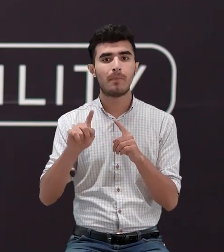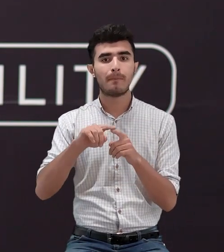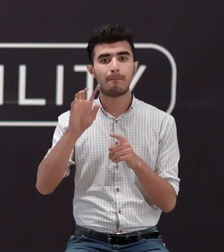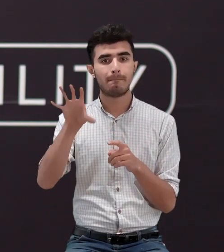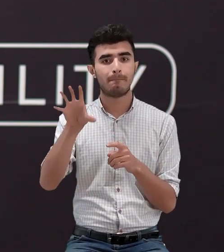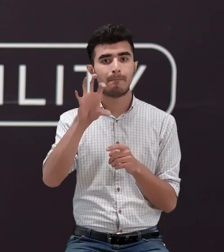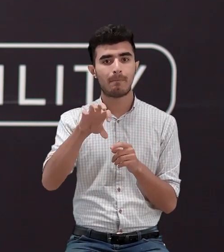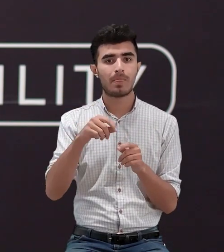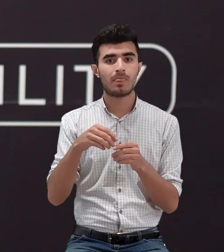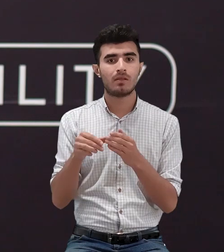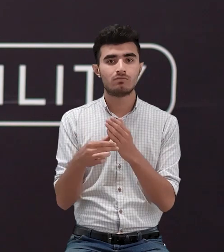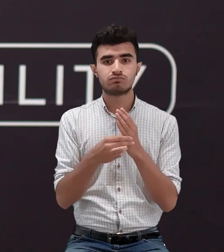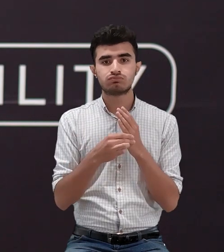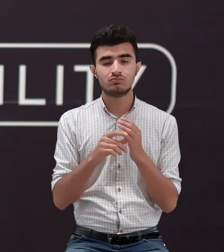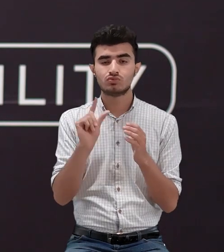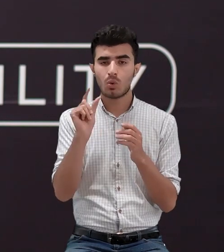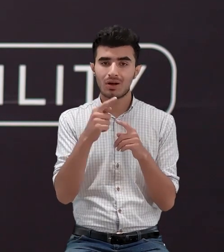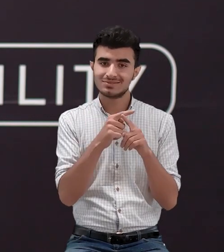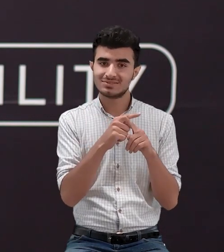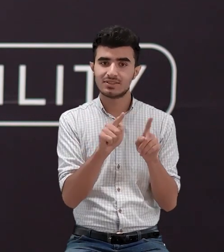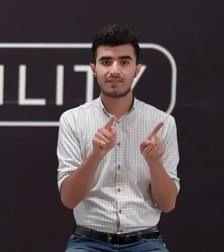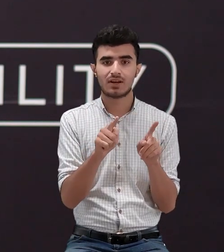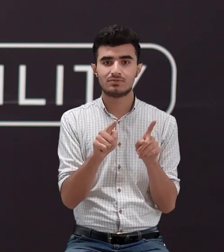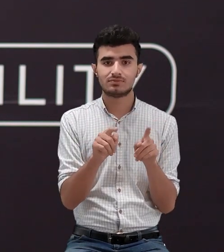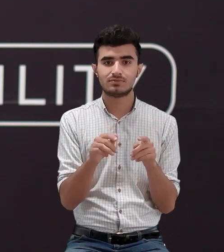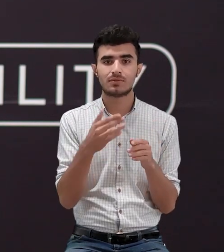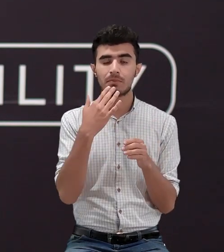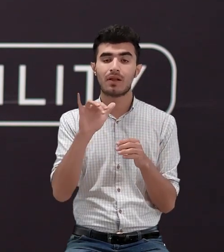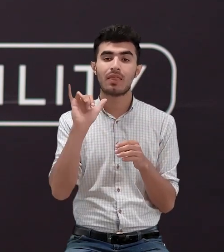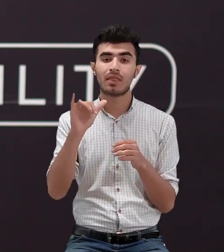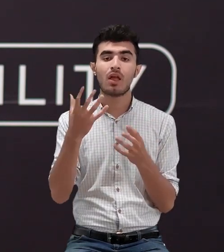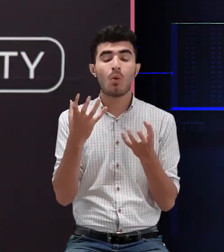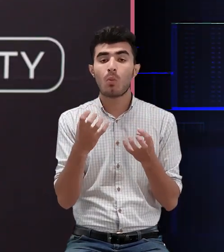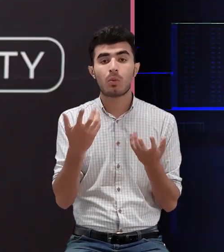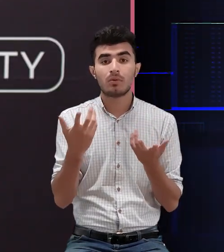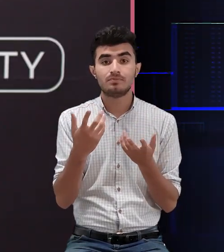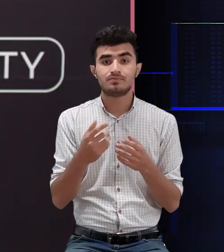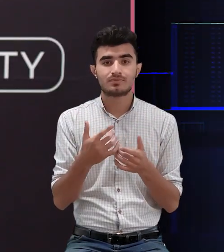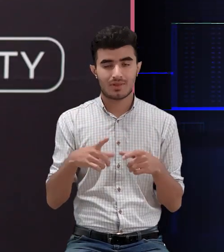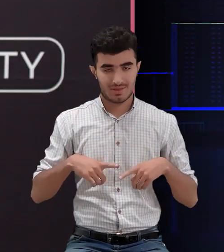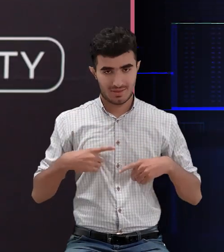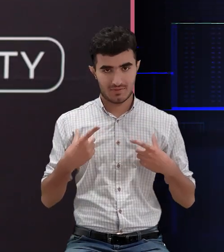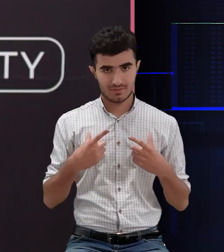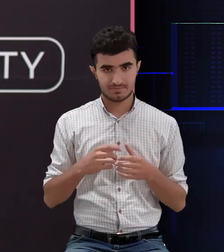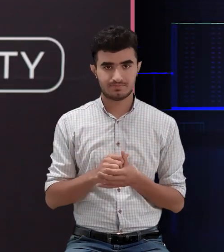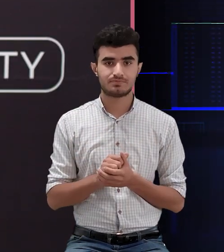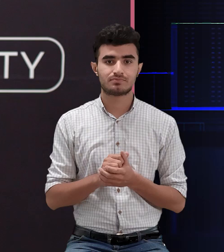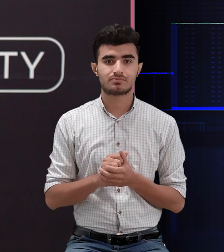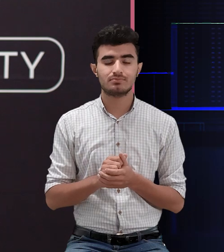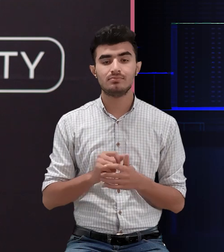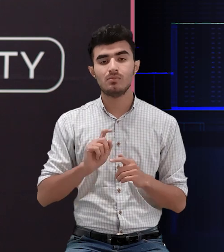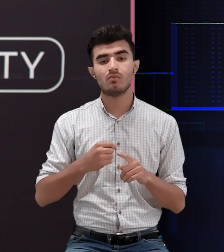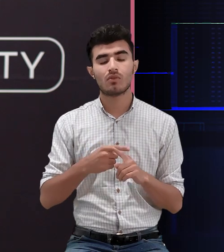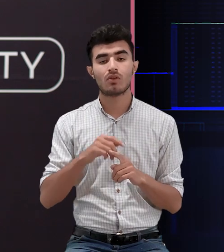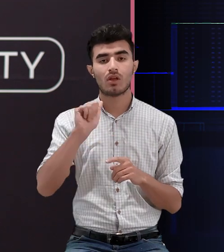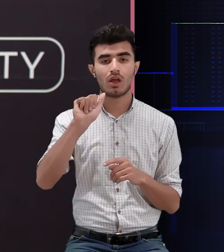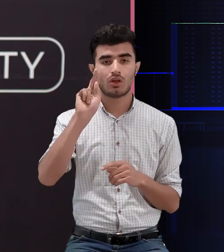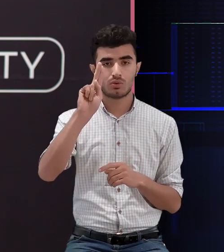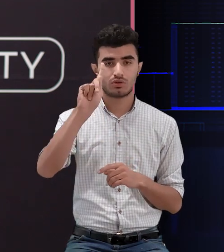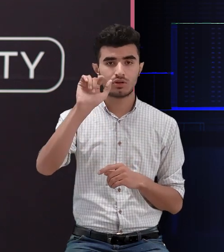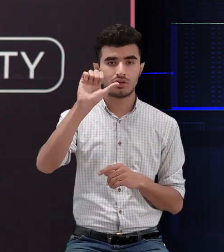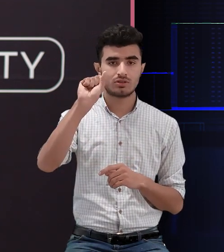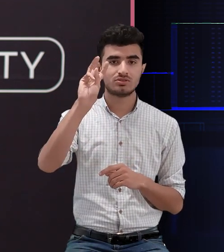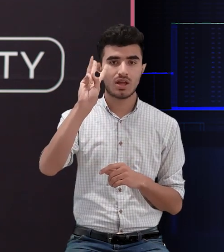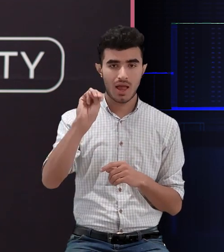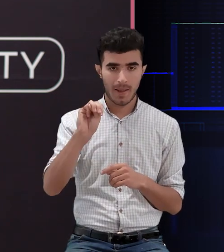society is a world very different from what they want to live in. ऑटिज़म की बहुत सी ऐसी शनाख्त हो सकती